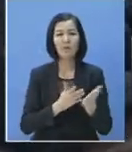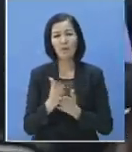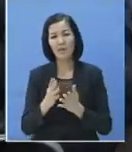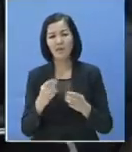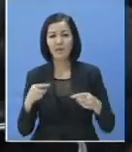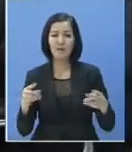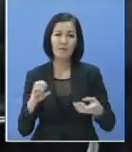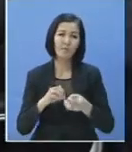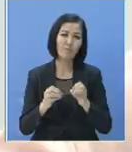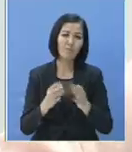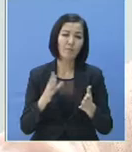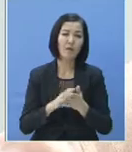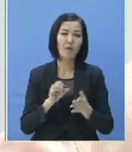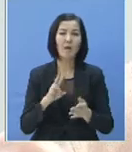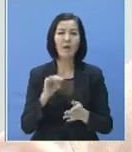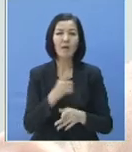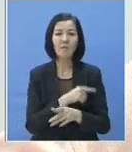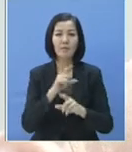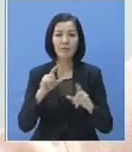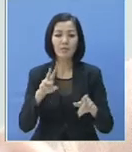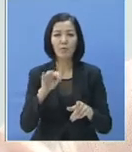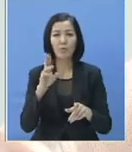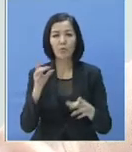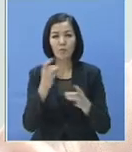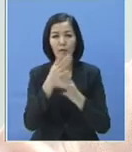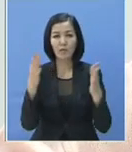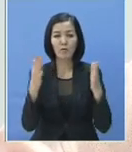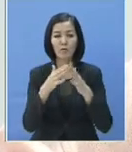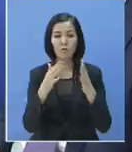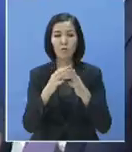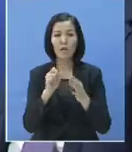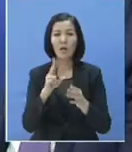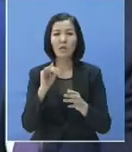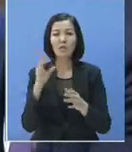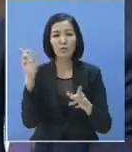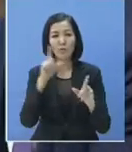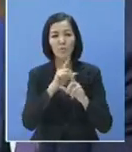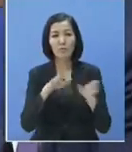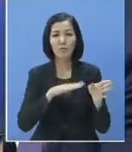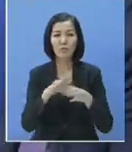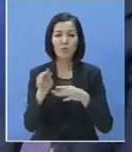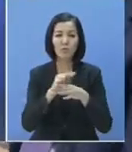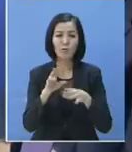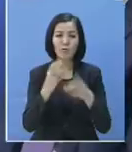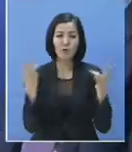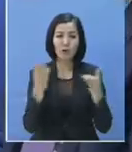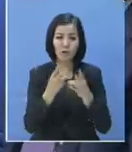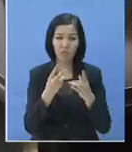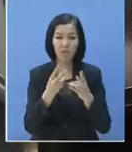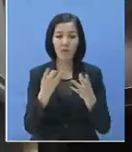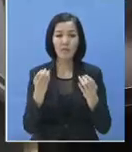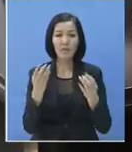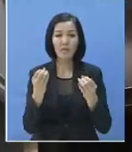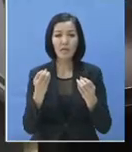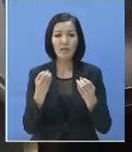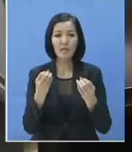қаралды. Алғабас ауылындағы аурухана, Мұқырыдағы мәдениет үйіне, Ақшатоған ауылындағы мектеп күрделі жөндеуді қажет етеді. Мұнымен қоса